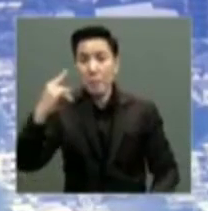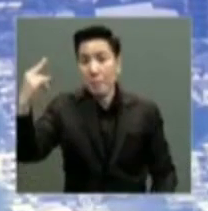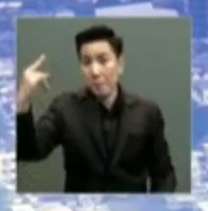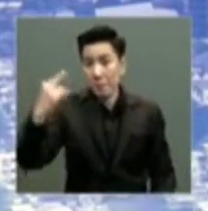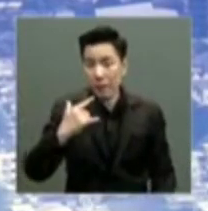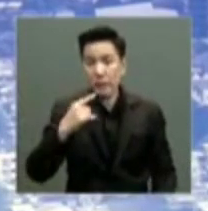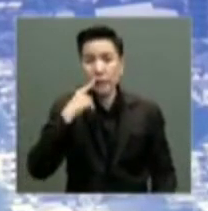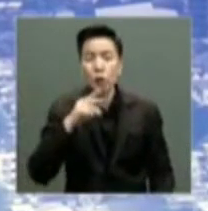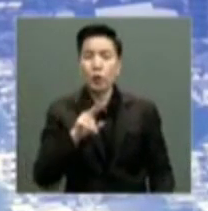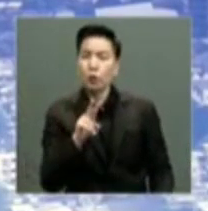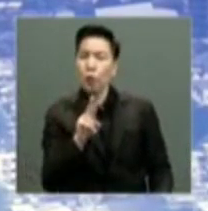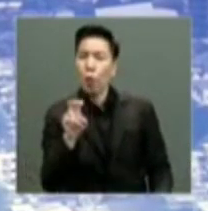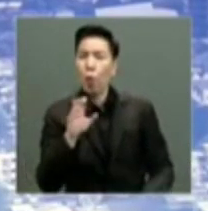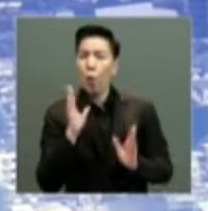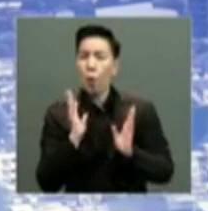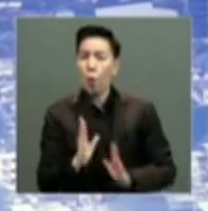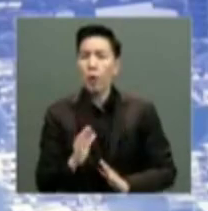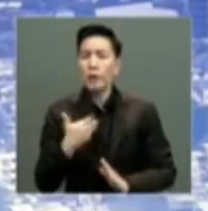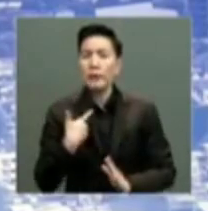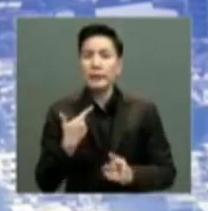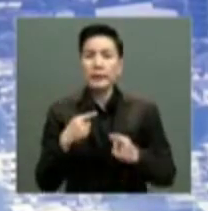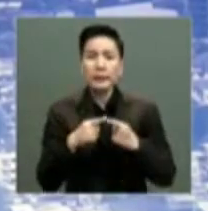แต่ถ้านำเข้ามาในประเทศนะบวกขึ้นเพิ่มมากกว่านี้ก็ดูจะกระไรอยู่นะครับเพราะฉะนั้นตรงนี้ไม่ได้โทษว่าใครแต่ศักยภาพของการดูแลของเราตอนนี้อย่างที่เคยบอกไปว่าถ้าเข้ามาประมาณซักไม่เกิน200